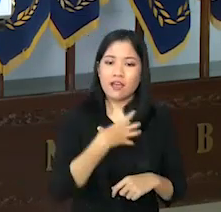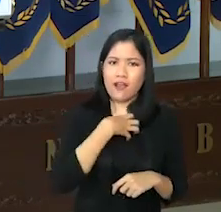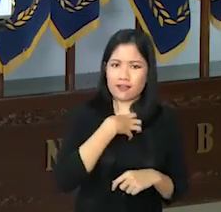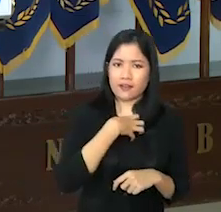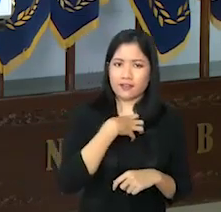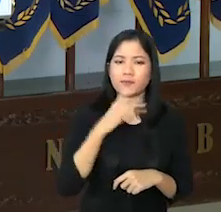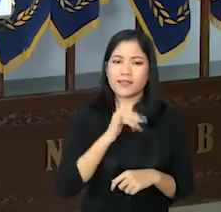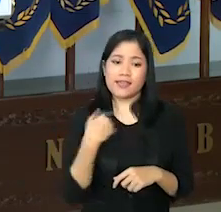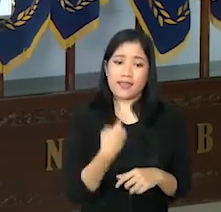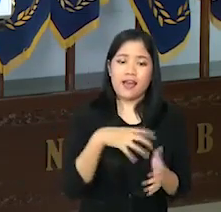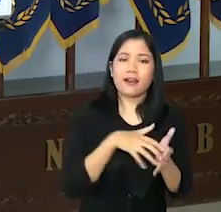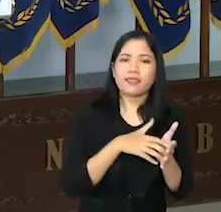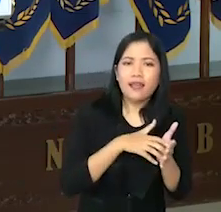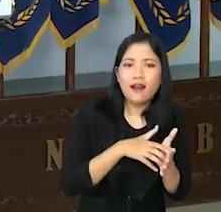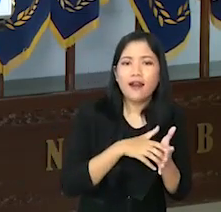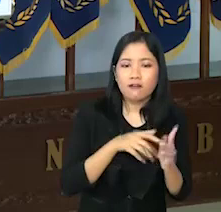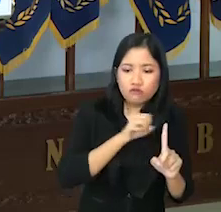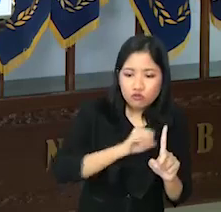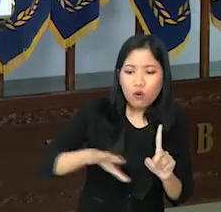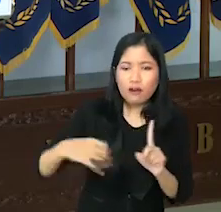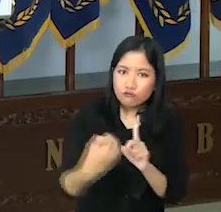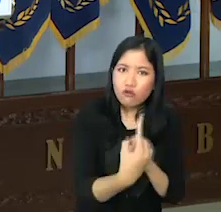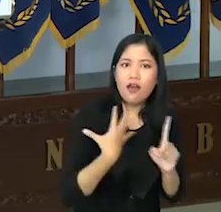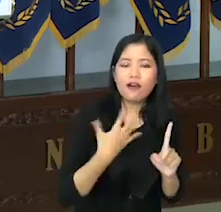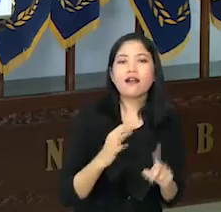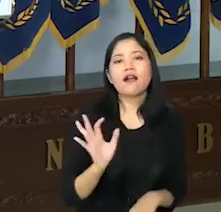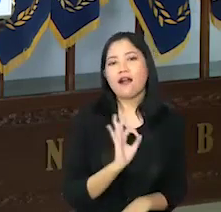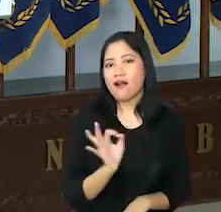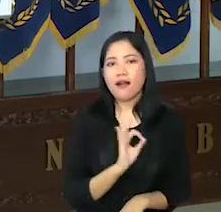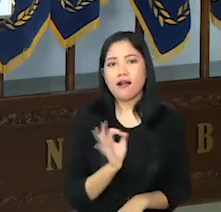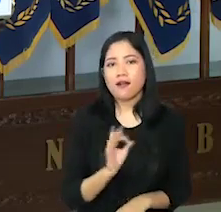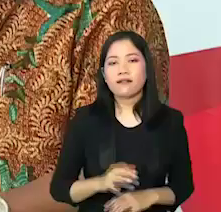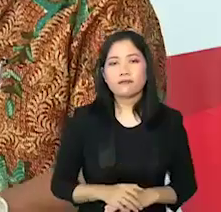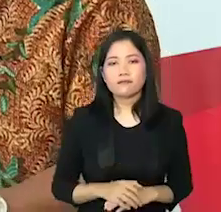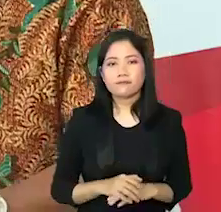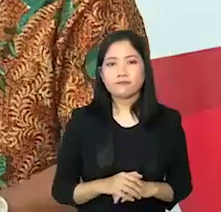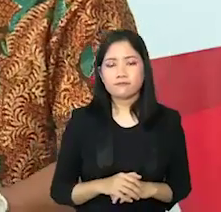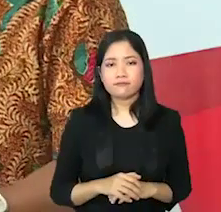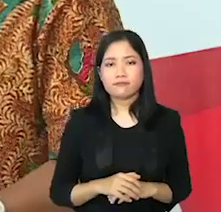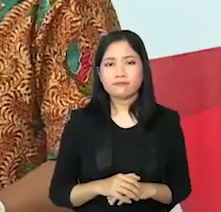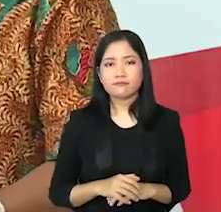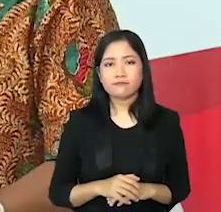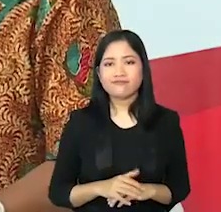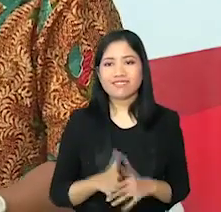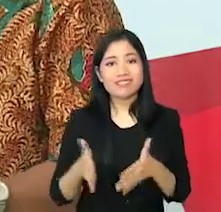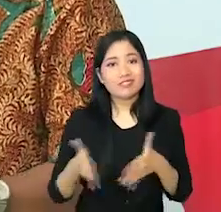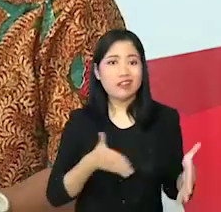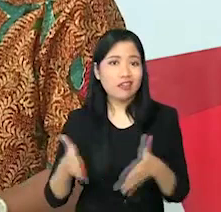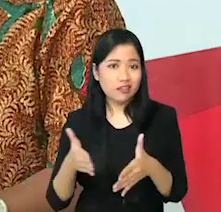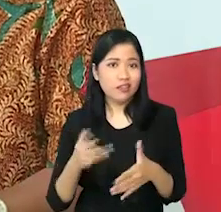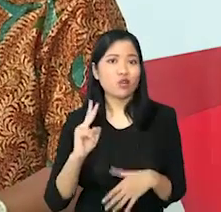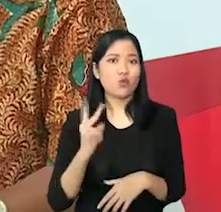menjadi tidak rentan terhadap penularan profit 19 ini MP3 strategi yang kedua